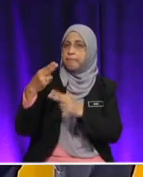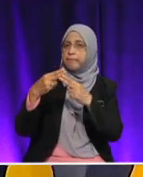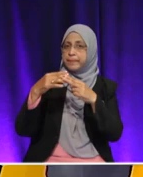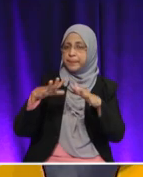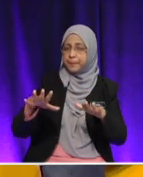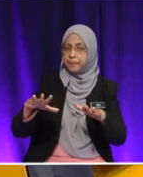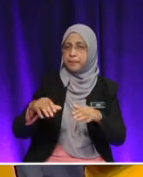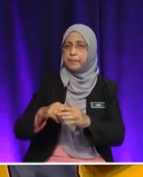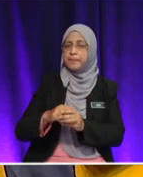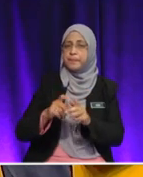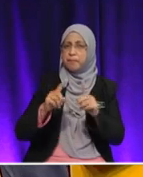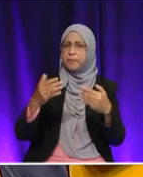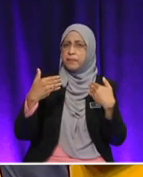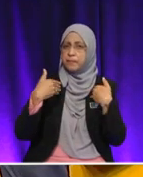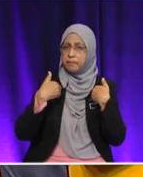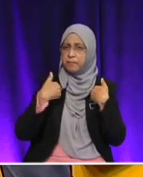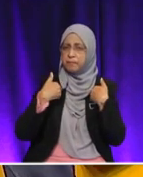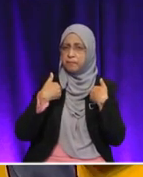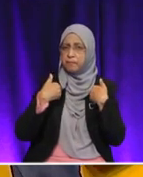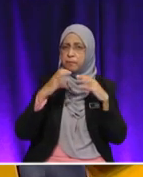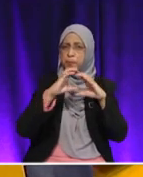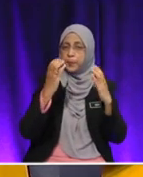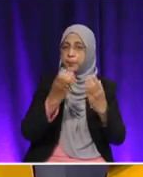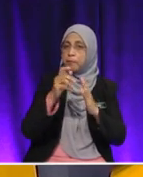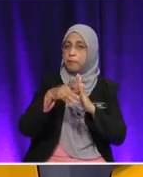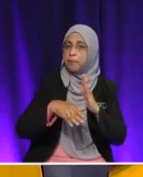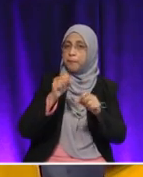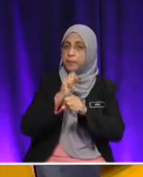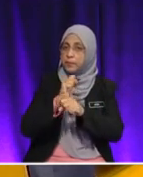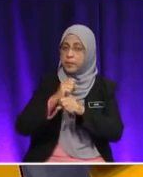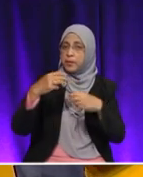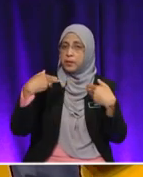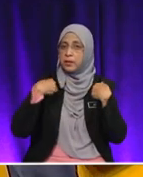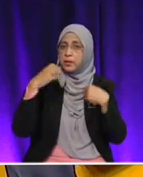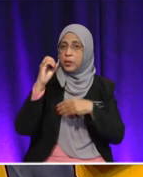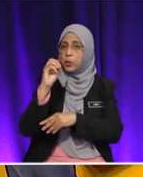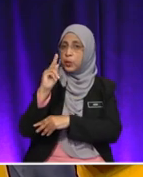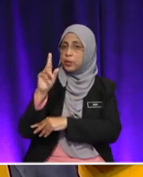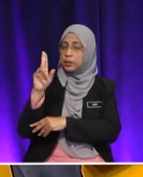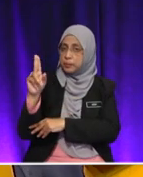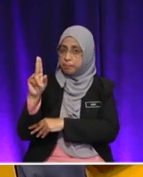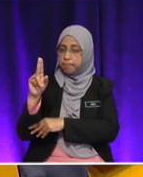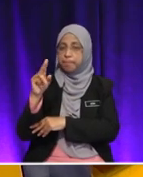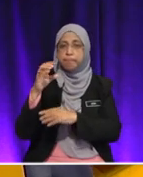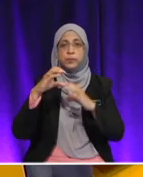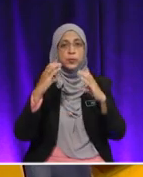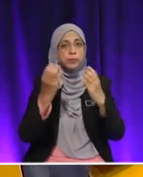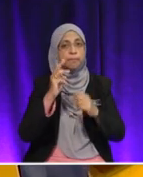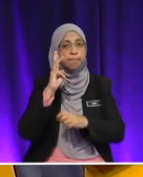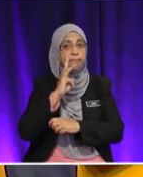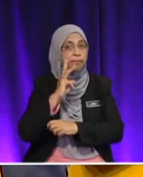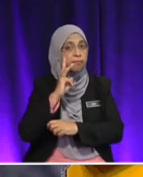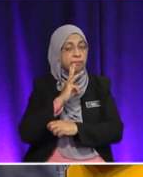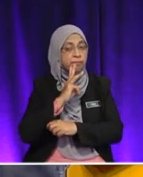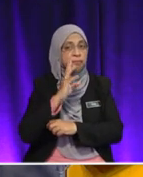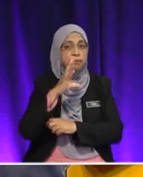ada juga hak untuk golongan pekerja golongan ukyu gulungan wanita dan diikuti dengan golongan